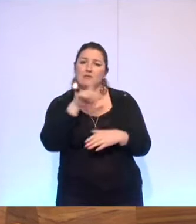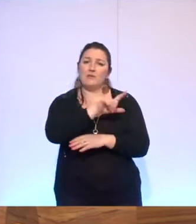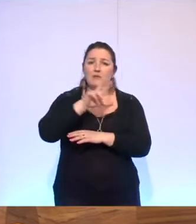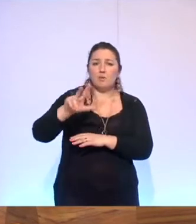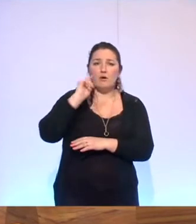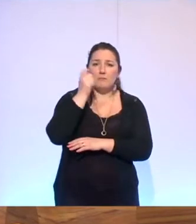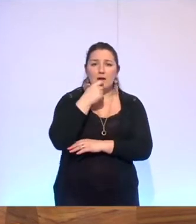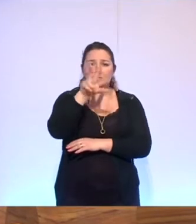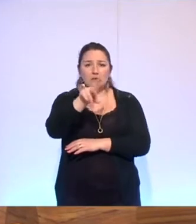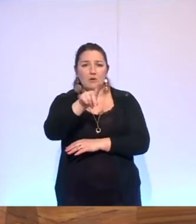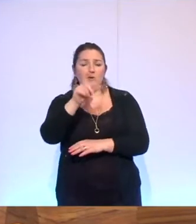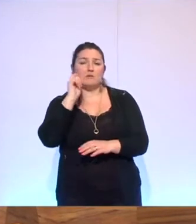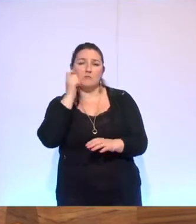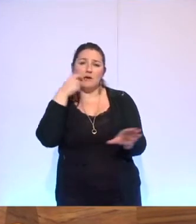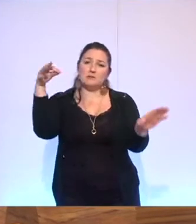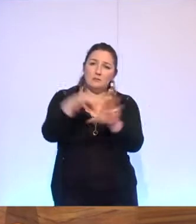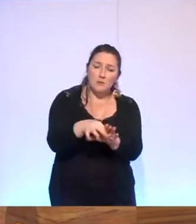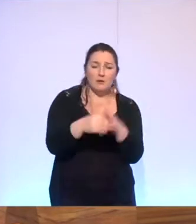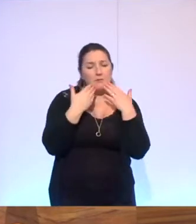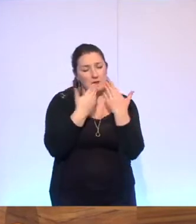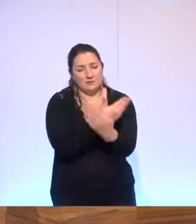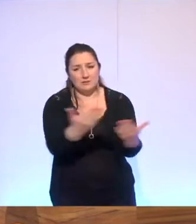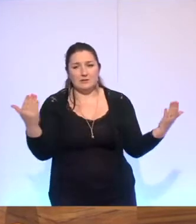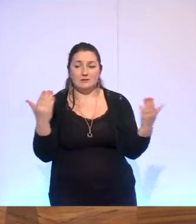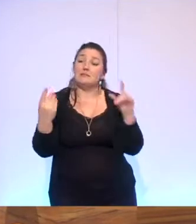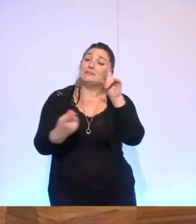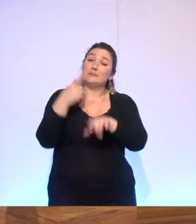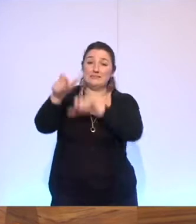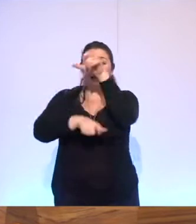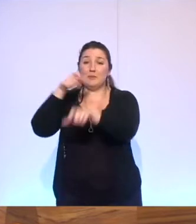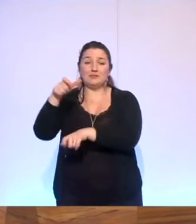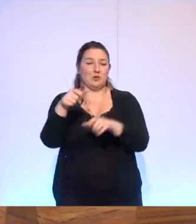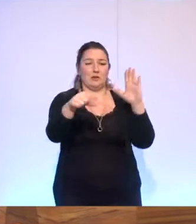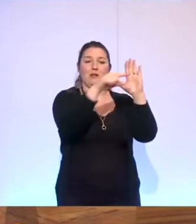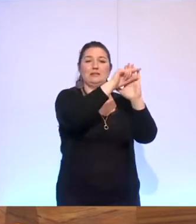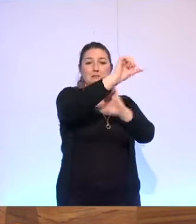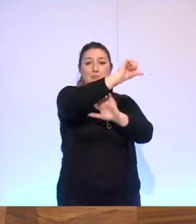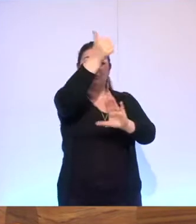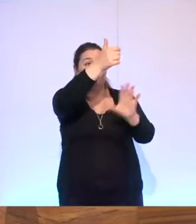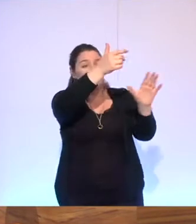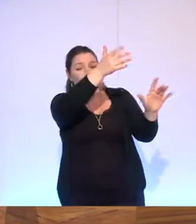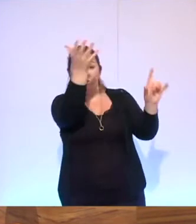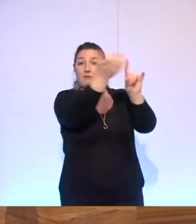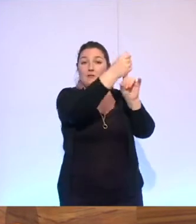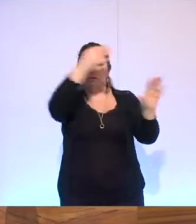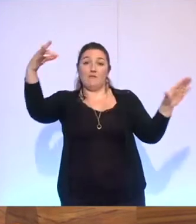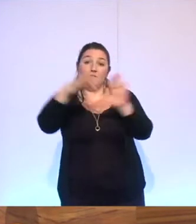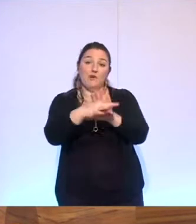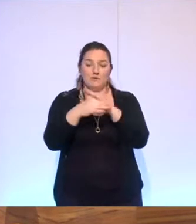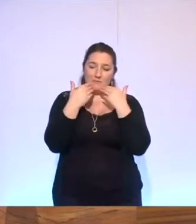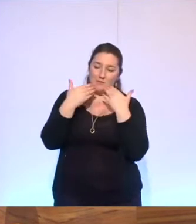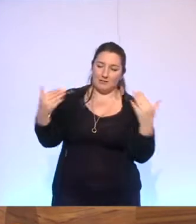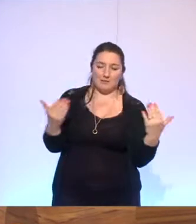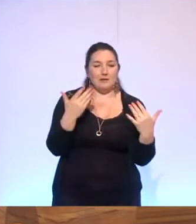mars, et en particulier ceux qui ont voté pour la liste arrivée en tête. Mais je ne peux m'empêcher de vous livrer quelques